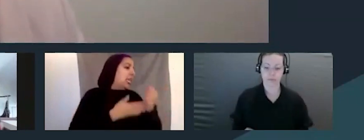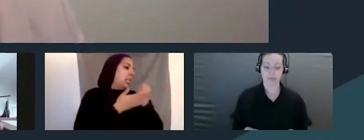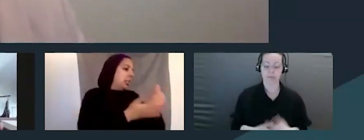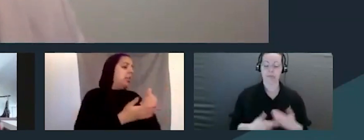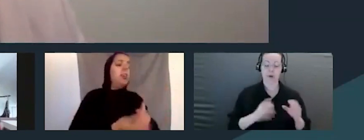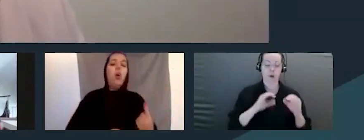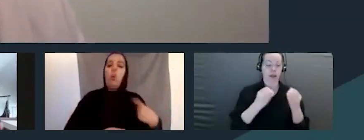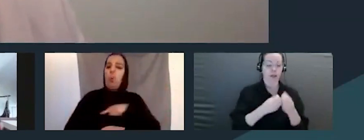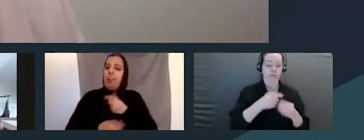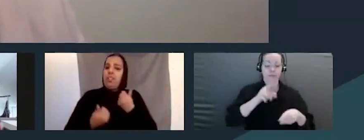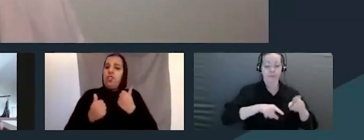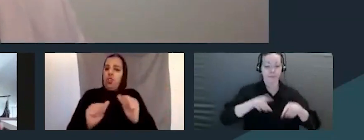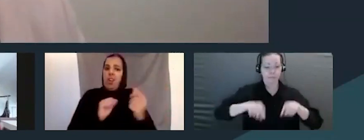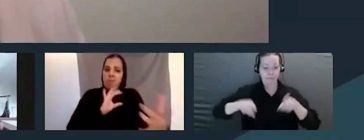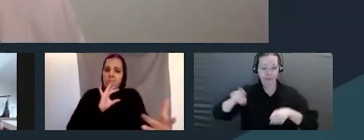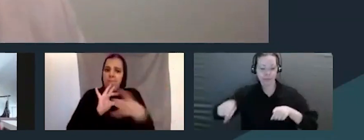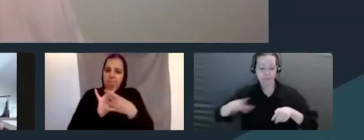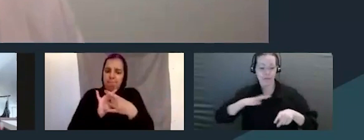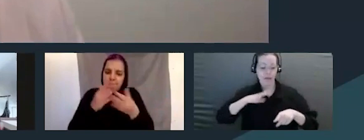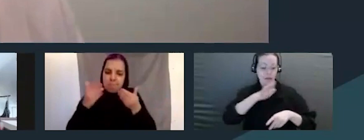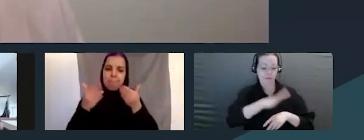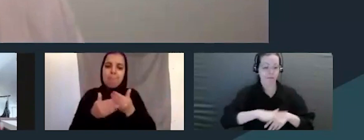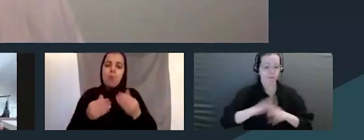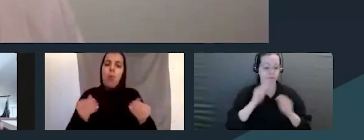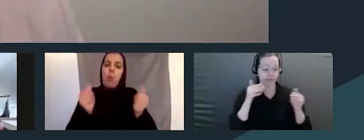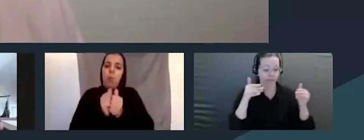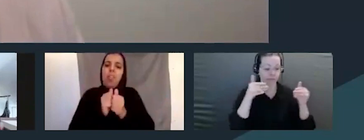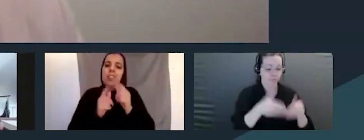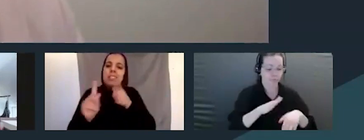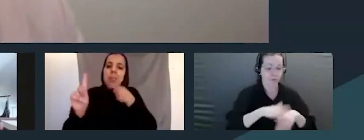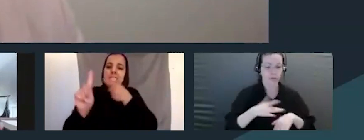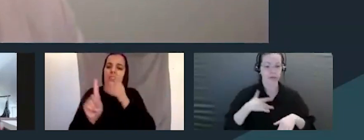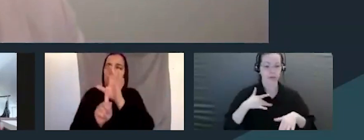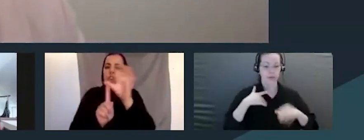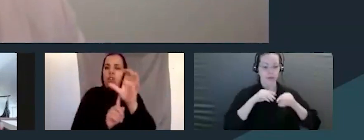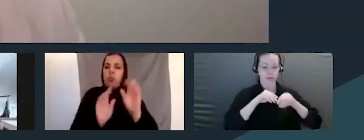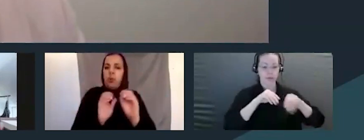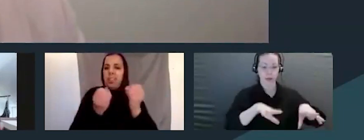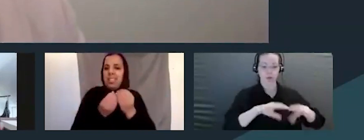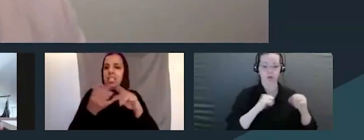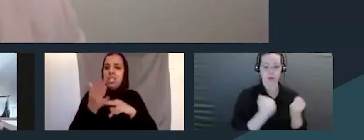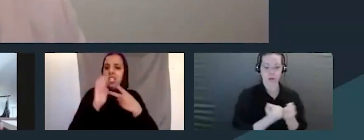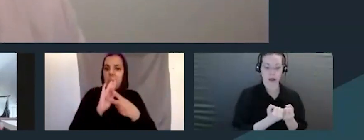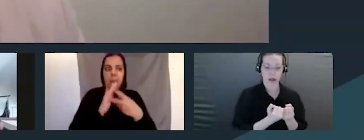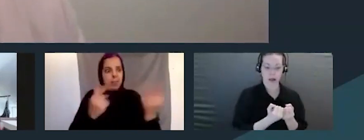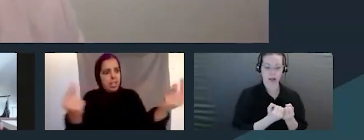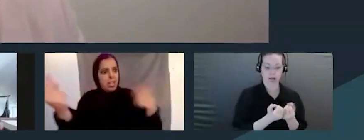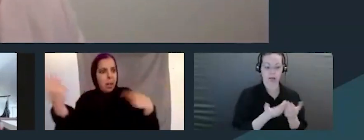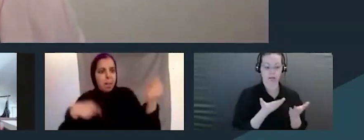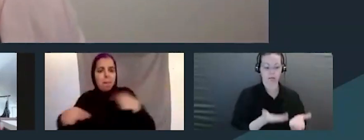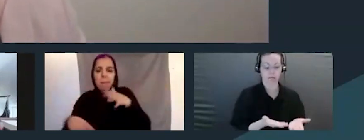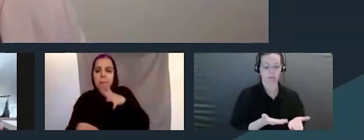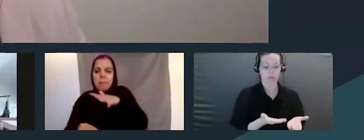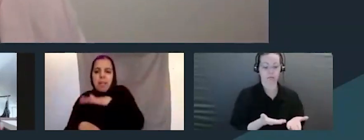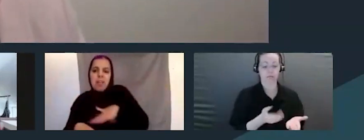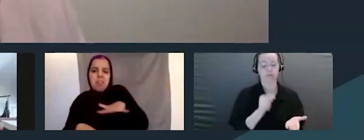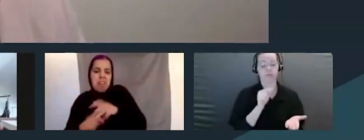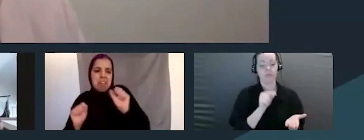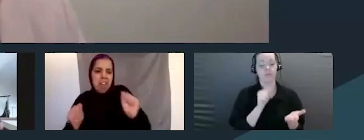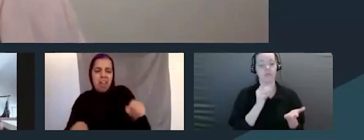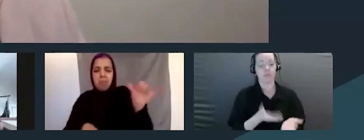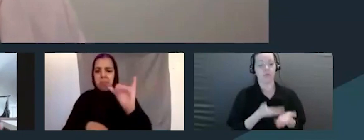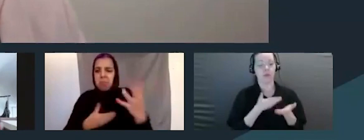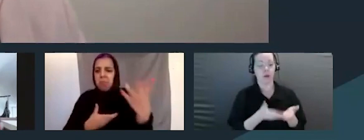Donc, c'est clair qu'il est question de justement soutenir ces communautés. On voit de plus en plus